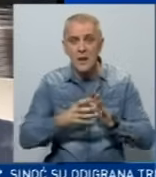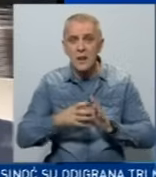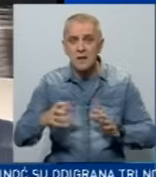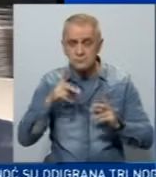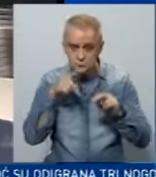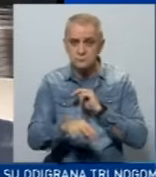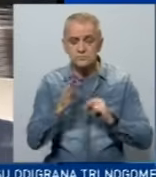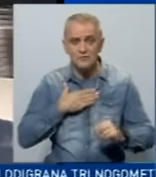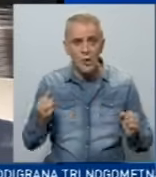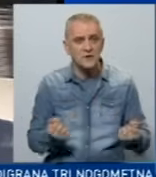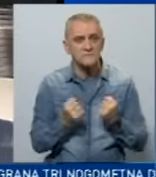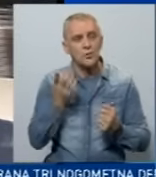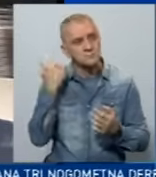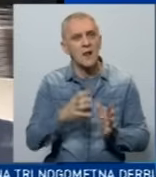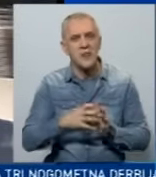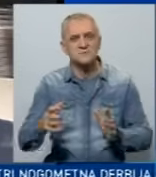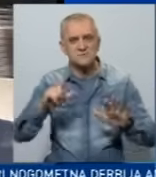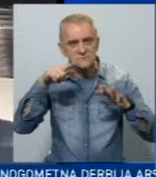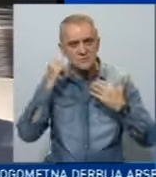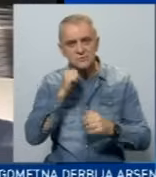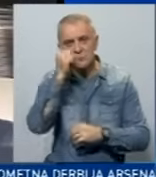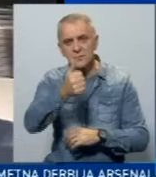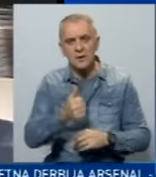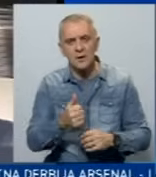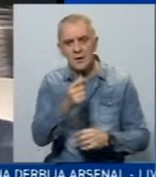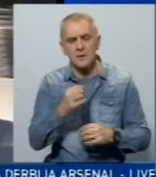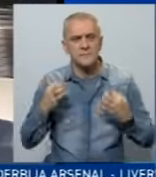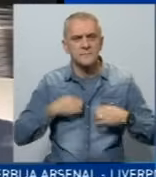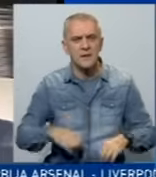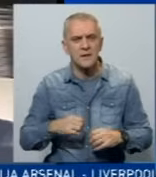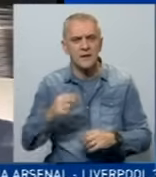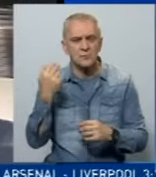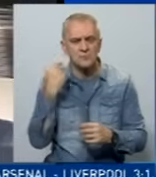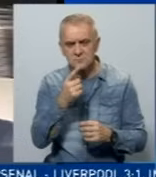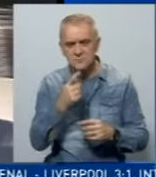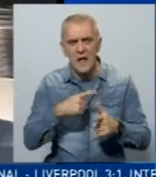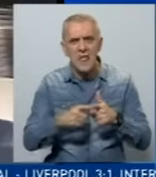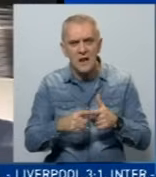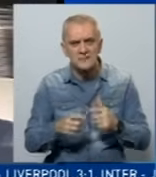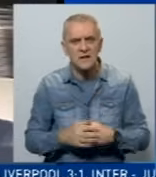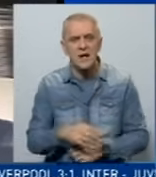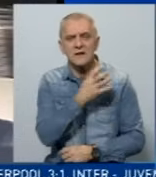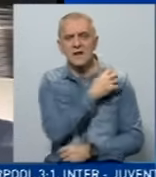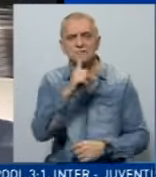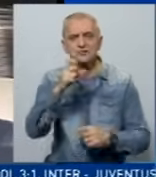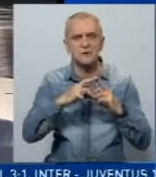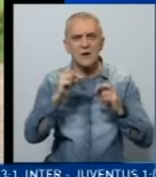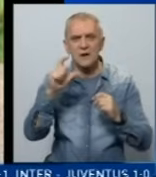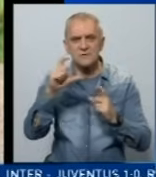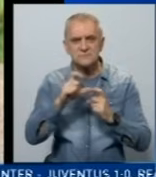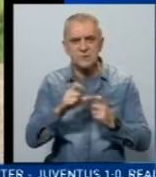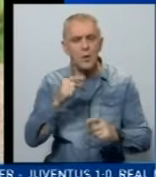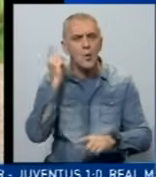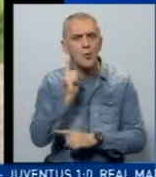liječenja obustavi svoje aktivnosti, on će ipak nastaviti sa sedmičnim posjetama premijeru Velike Britanije. Kralj Charles